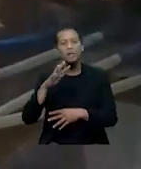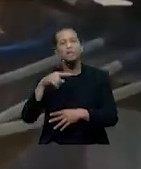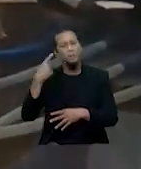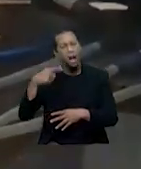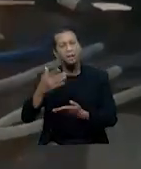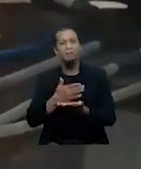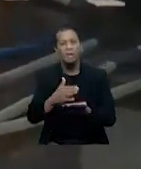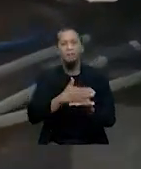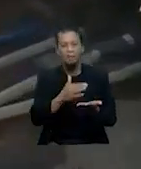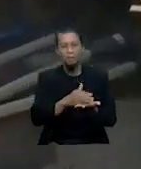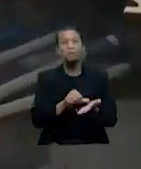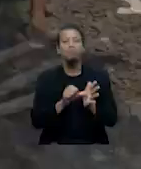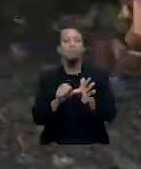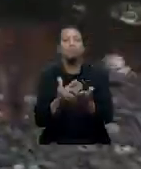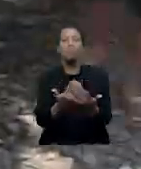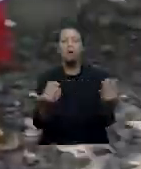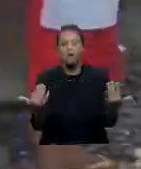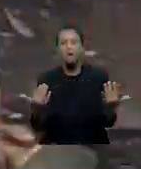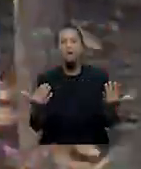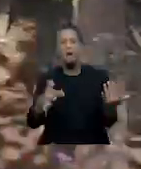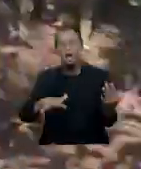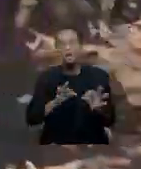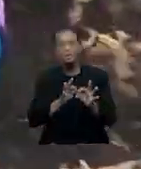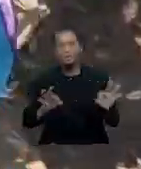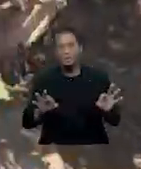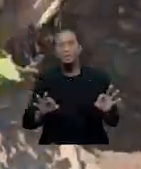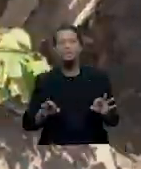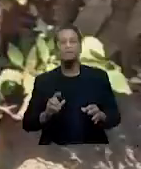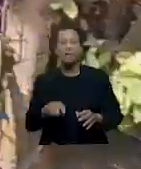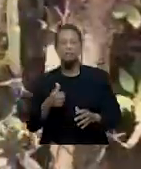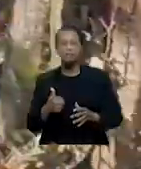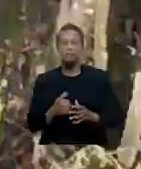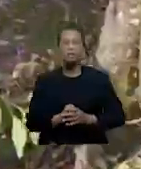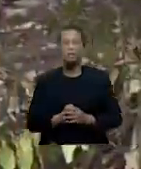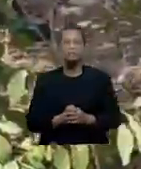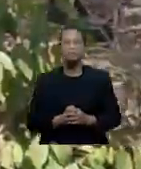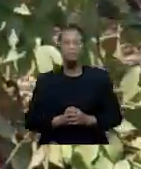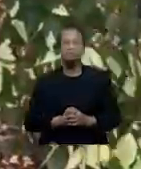mengatasi kekeringan. Tim Liputan iNews melaporkan.